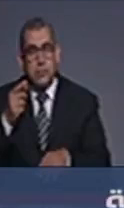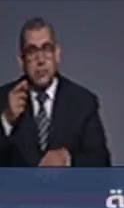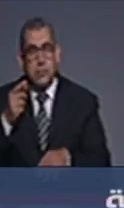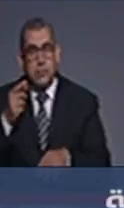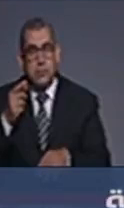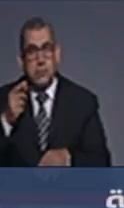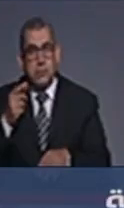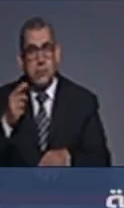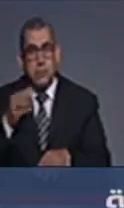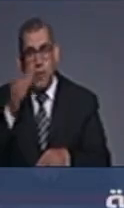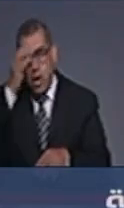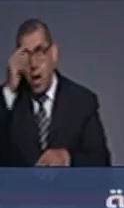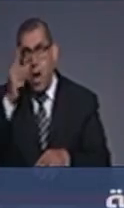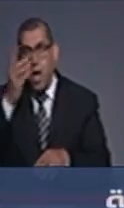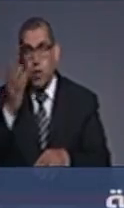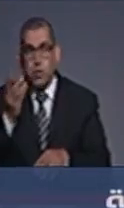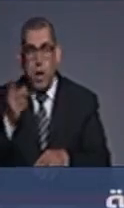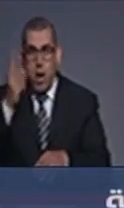ربنا سبحانه وتعالى